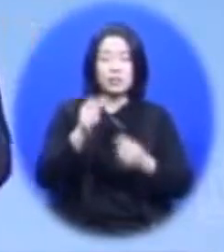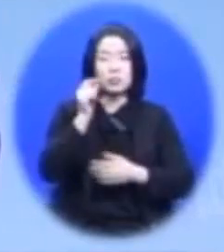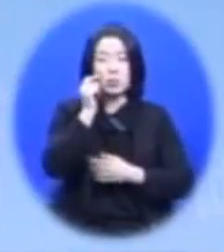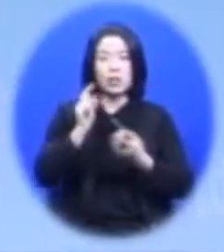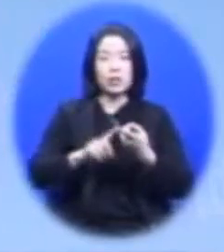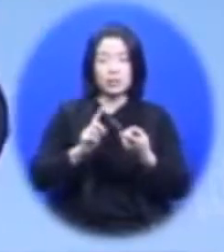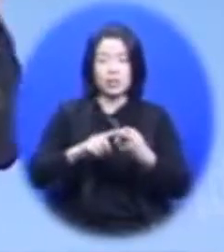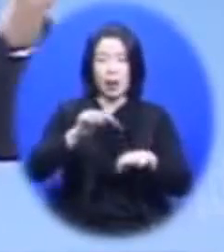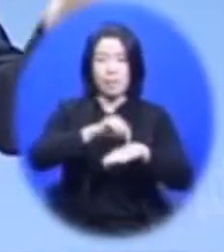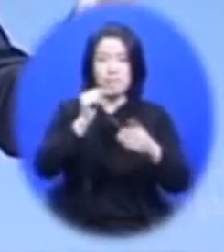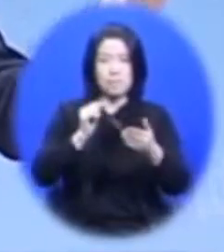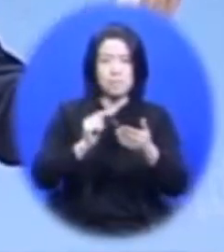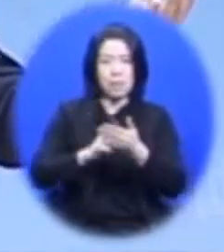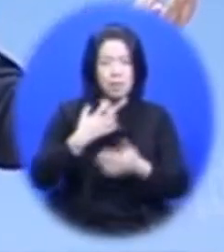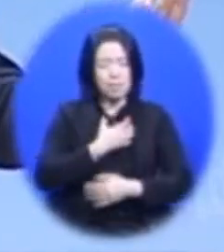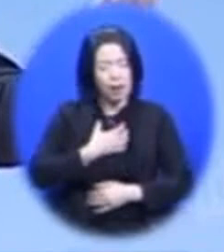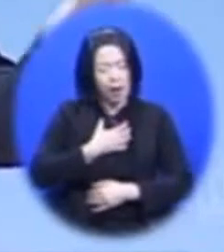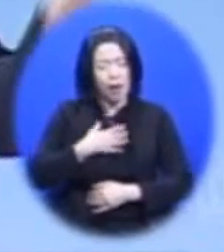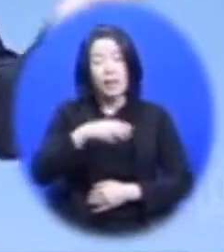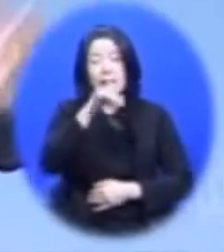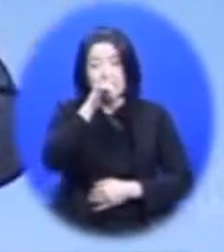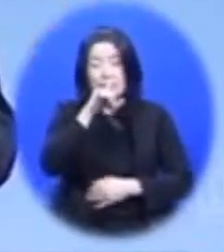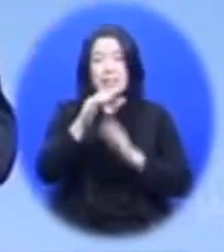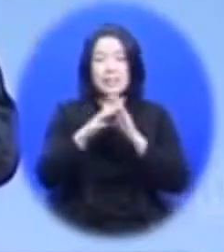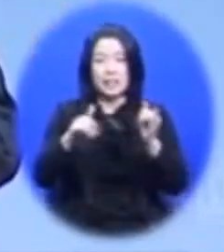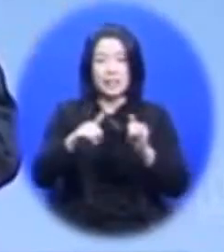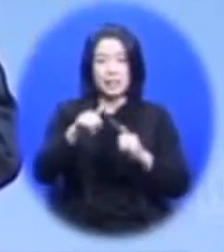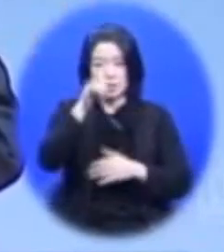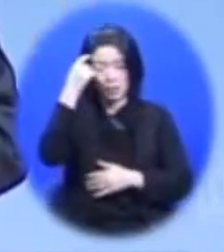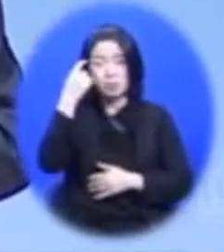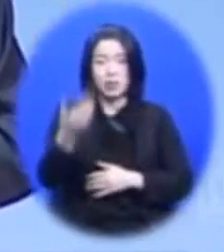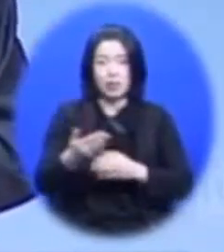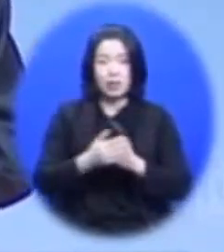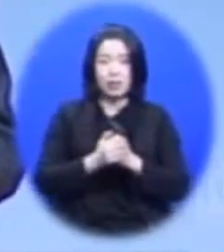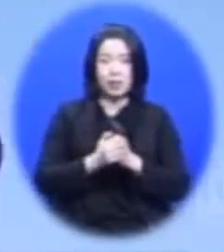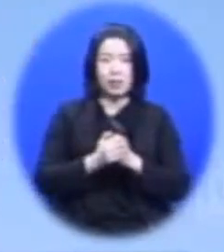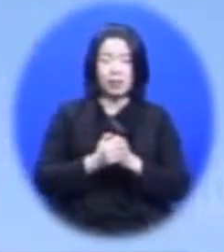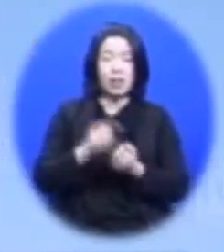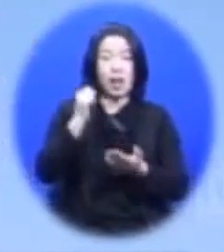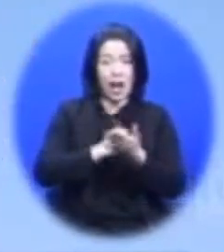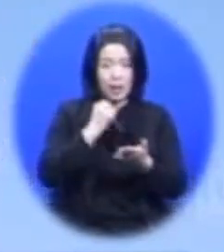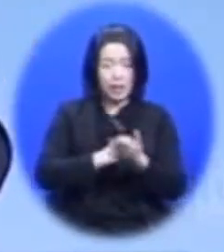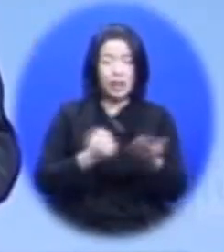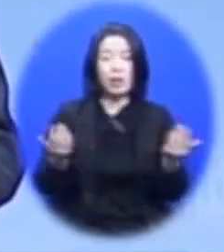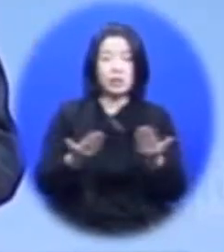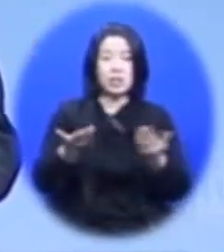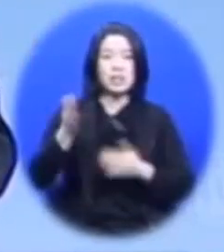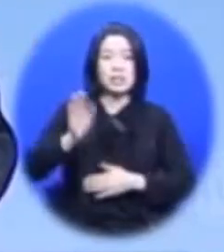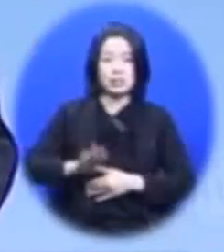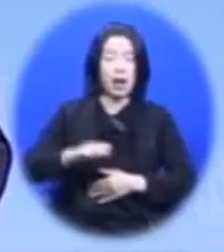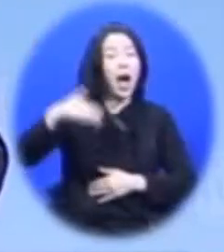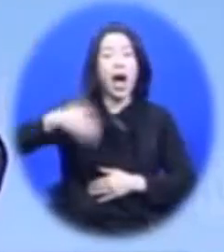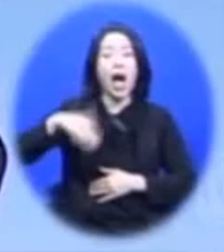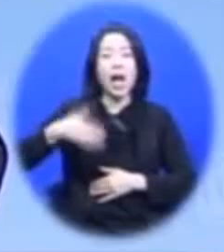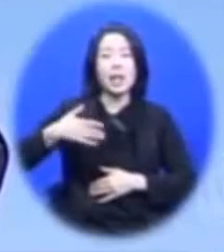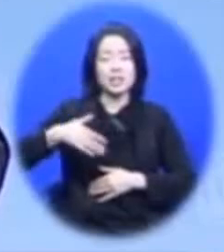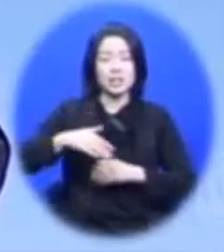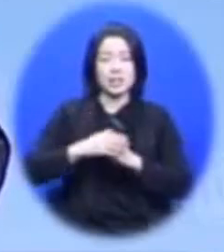대한 마음의 괴로움이 있으신 분들이 있으십니까? 안타까운 일이긴 하지만